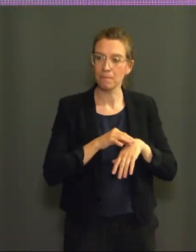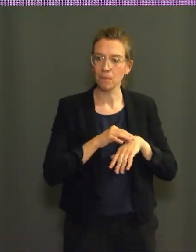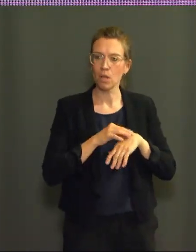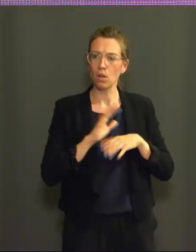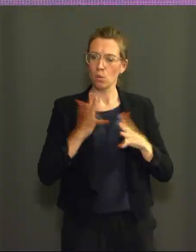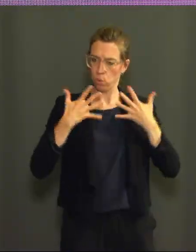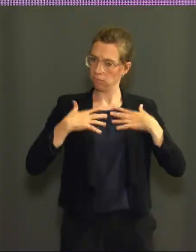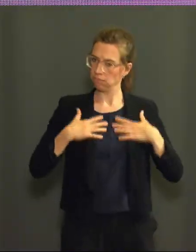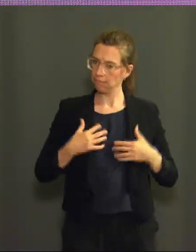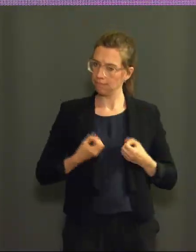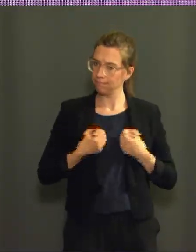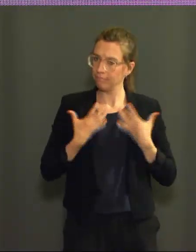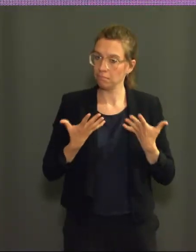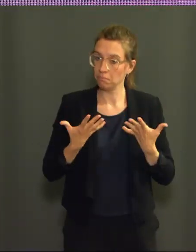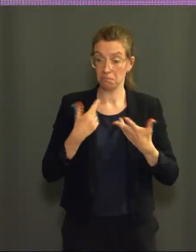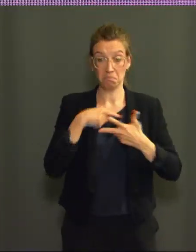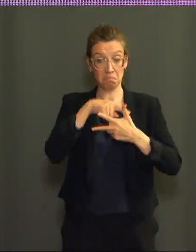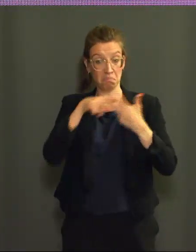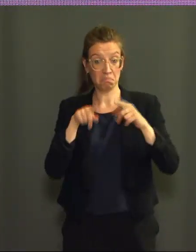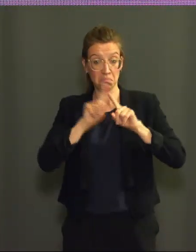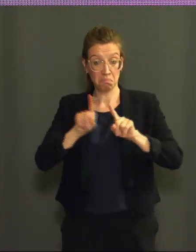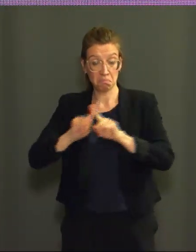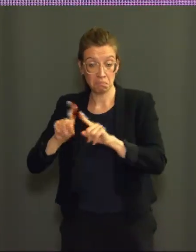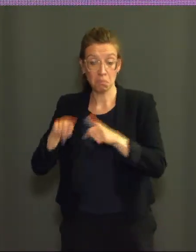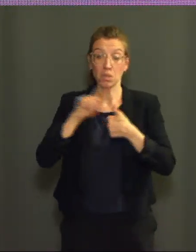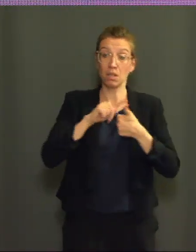milde of ernstige klachten.